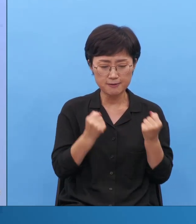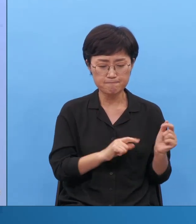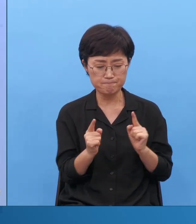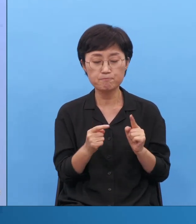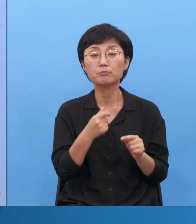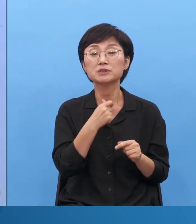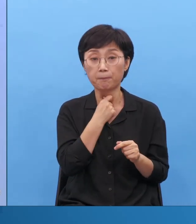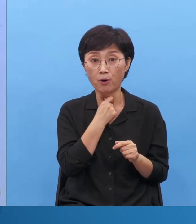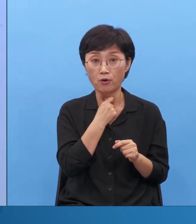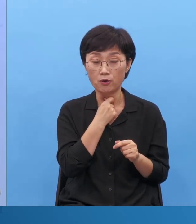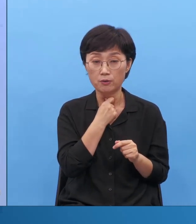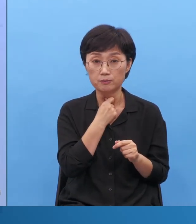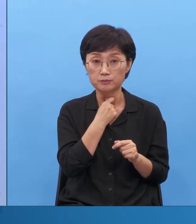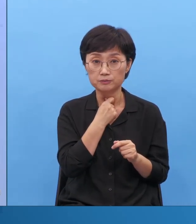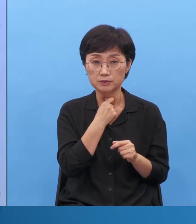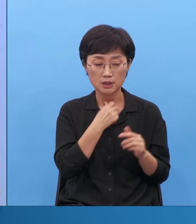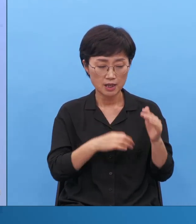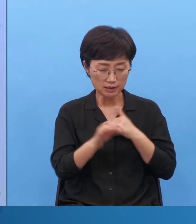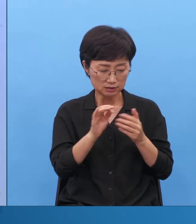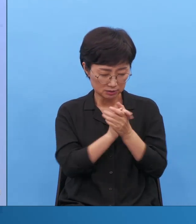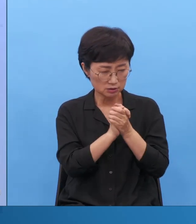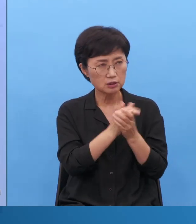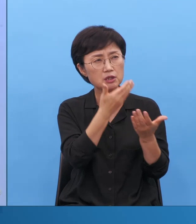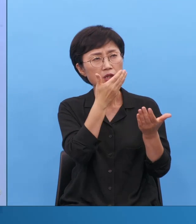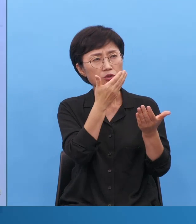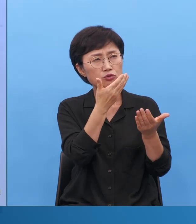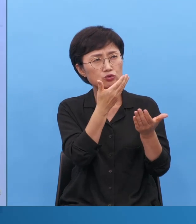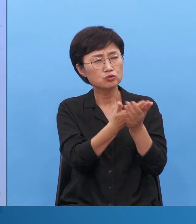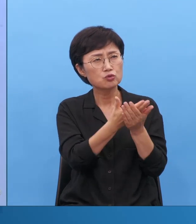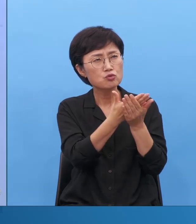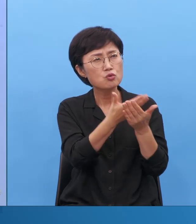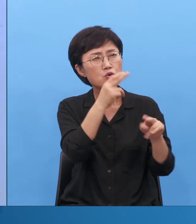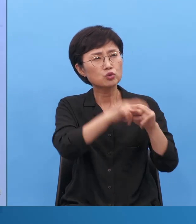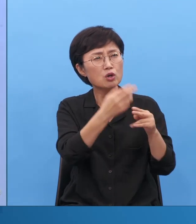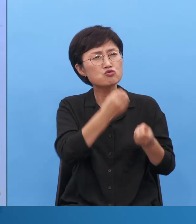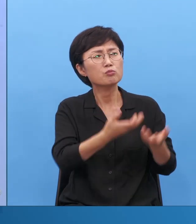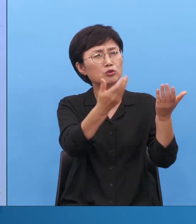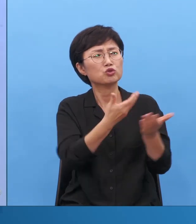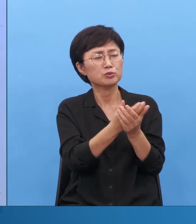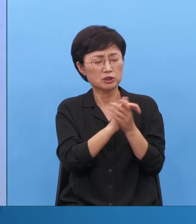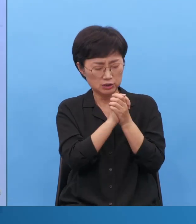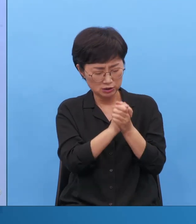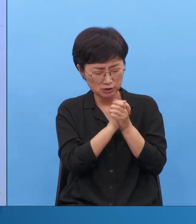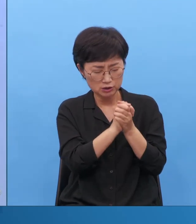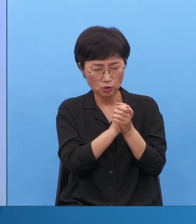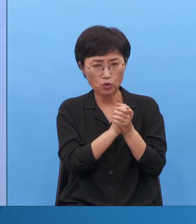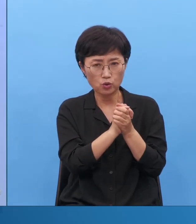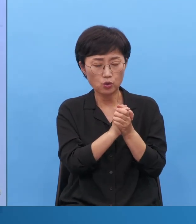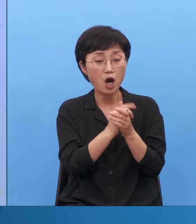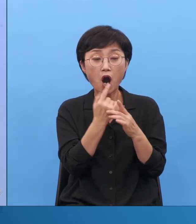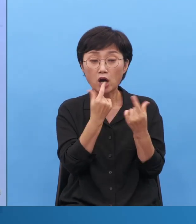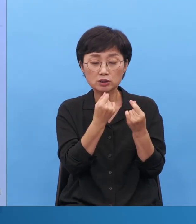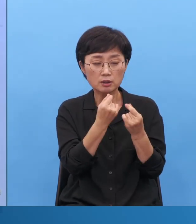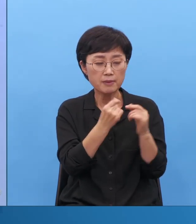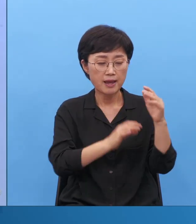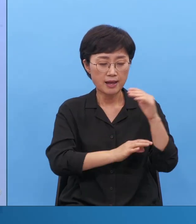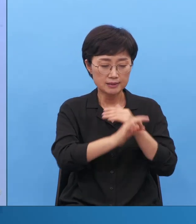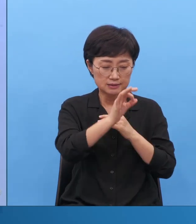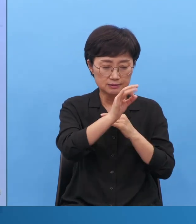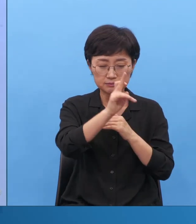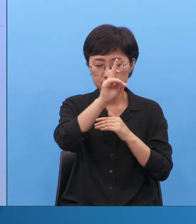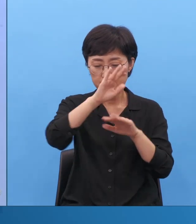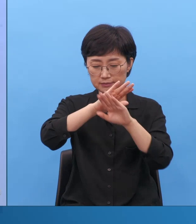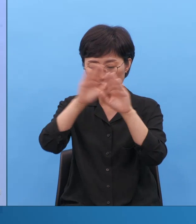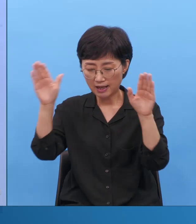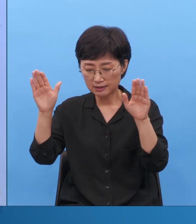for me. In the 그렇잖아요. morning, I need to have 그거 strength. 집중적으로 기도하는 겁니다. And so with that, I continue to 어떤 pray. 응답 오냐? 알 필요도 없어요. 하나님 주시면 되는 거죠. What kind of answers arise?